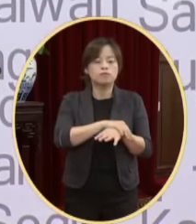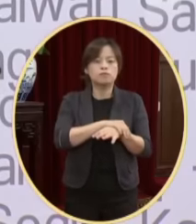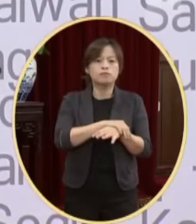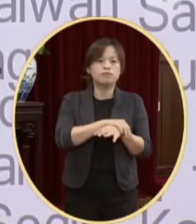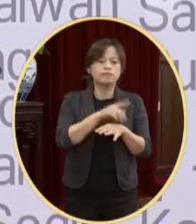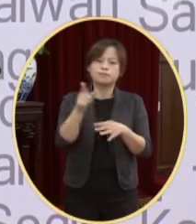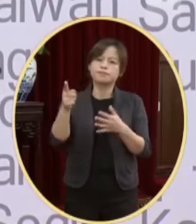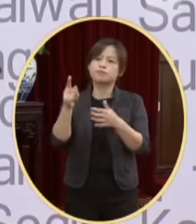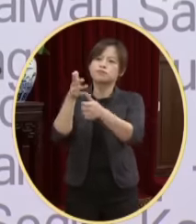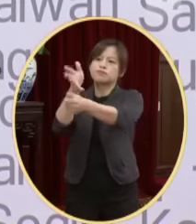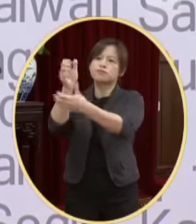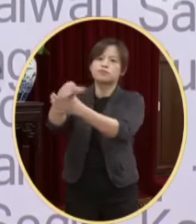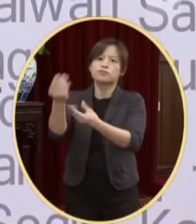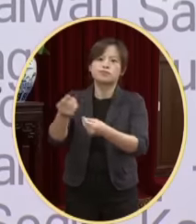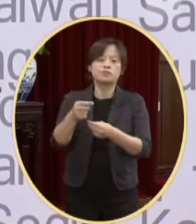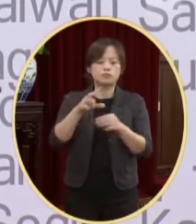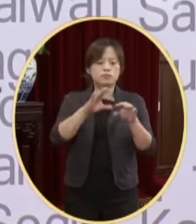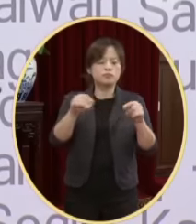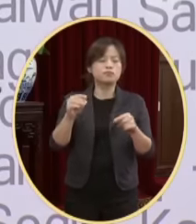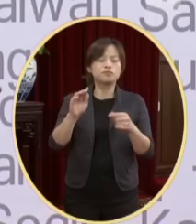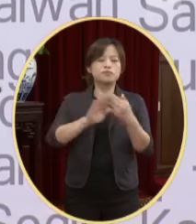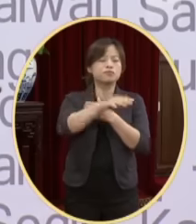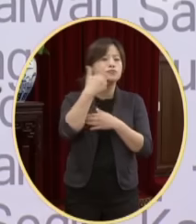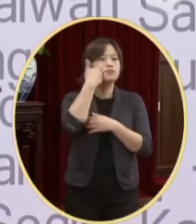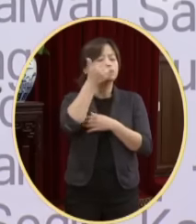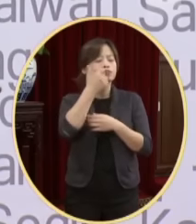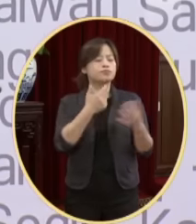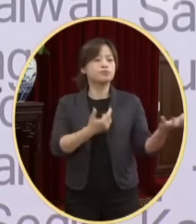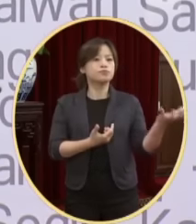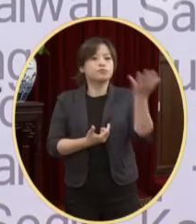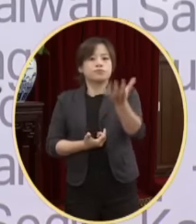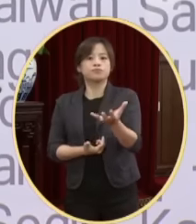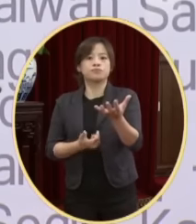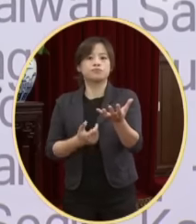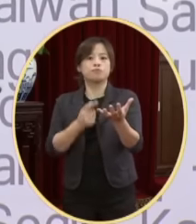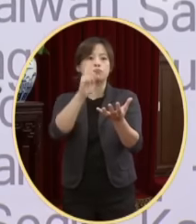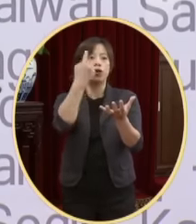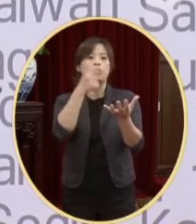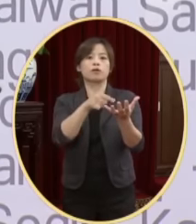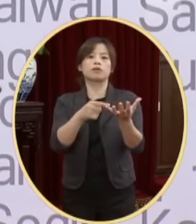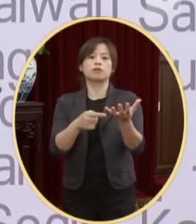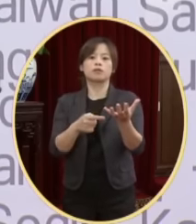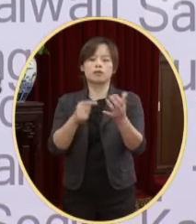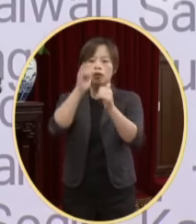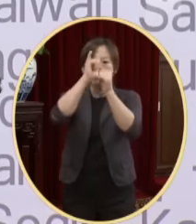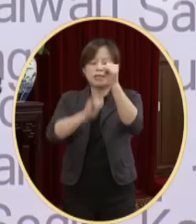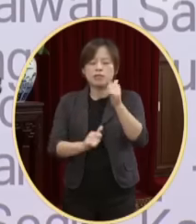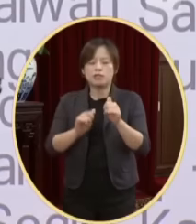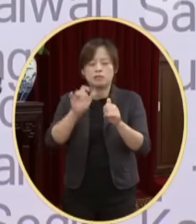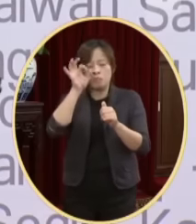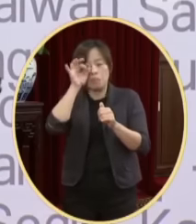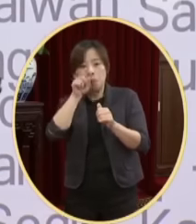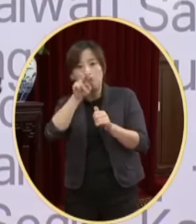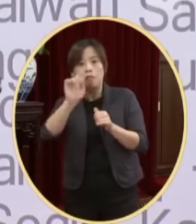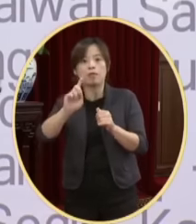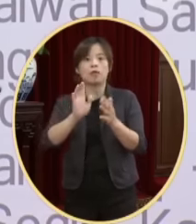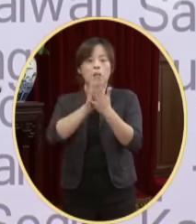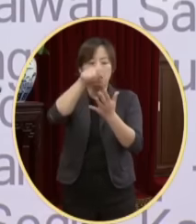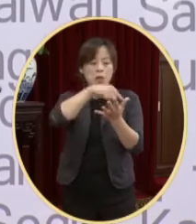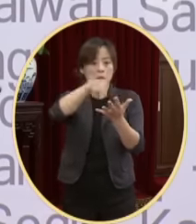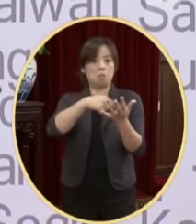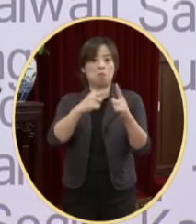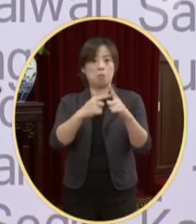同意之下，这块土地上来了另外一群人。历史的发展是后来的这一